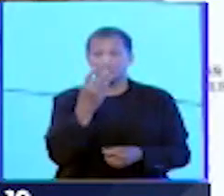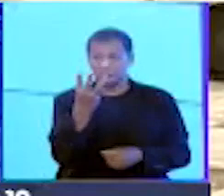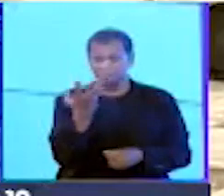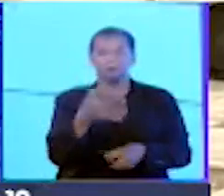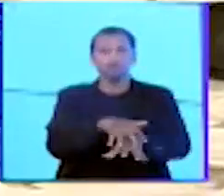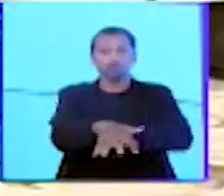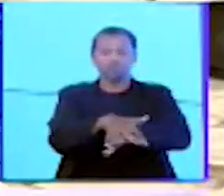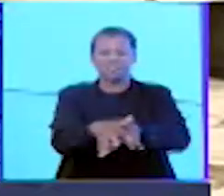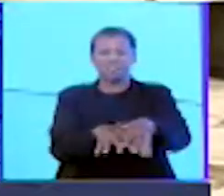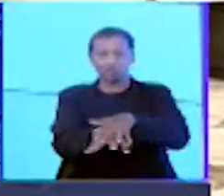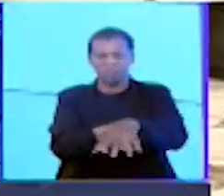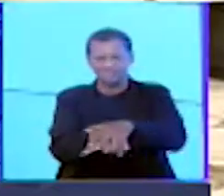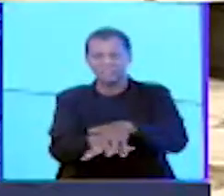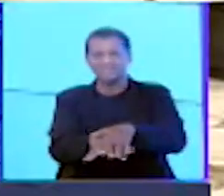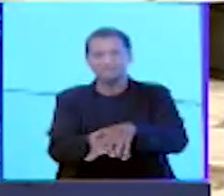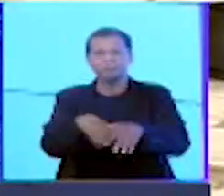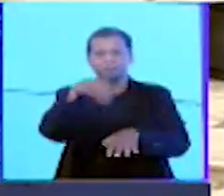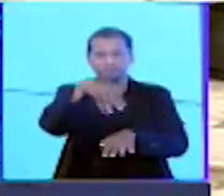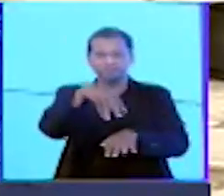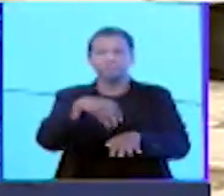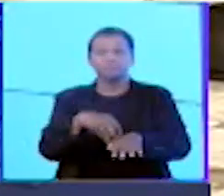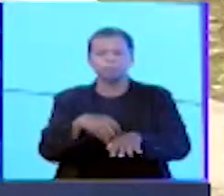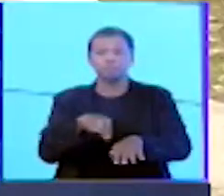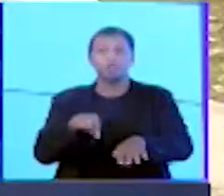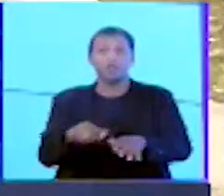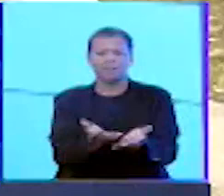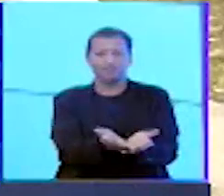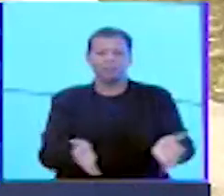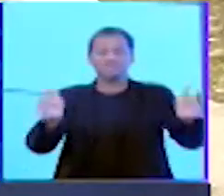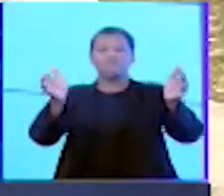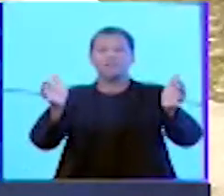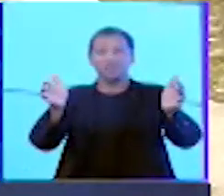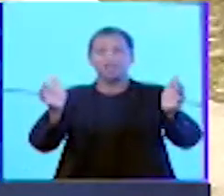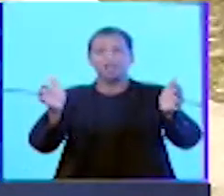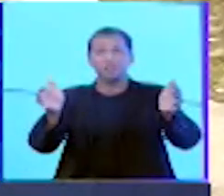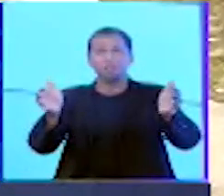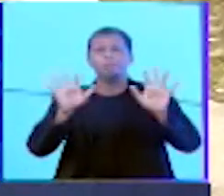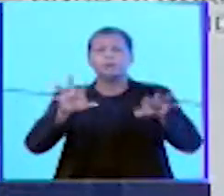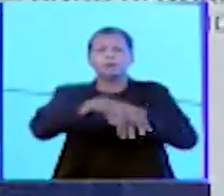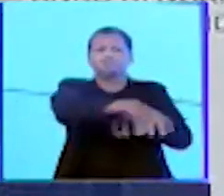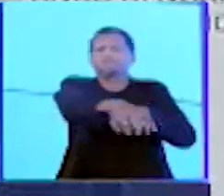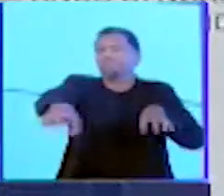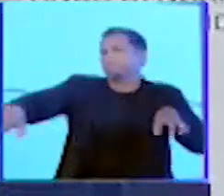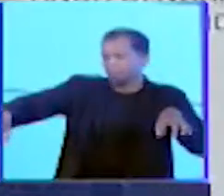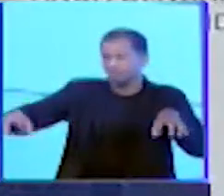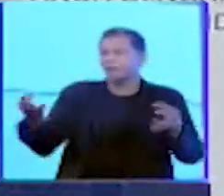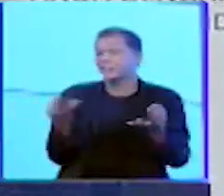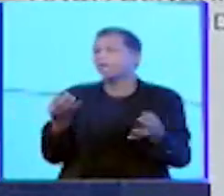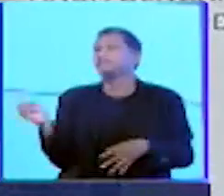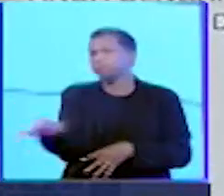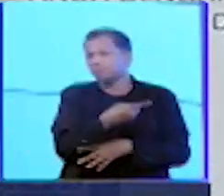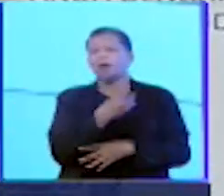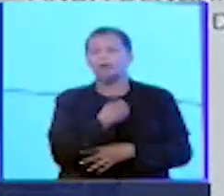sanitizer. Saat ini wastafel portable sudah banyak tersedia di berbagai lokasi. Kini tetap lakukan